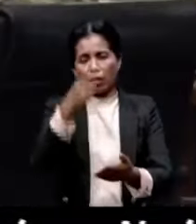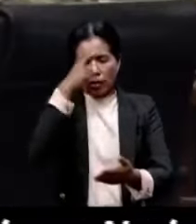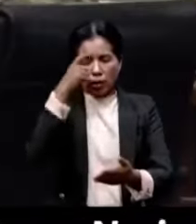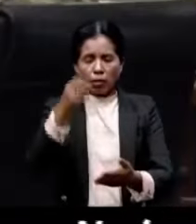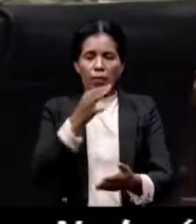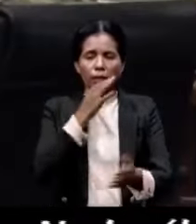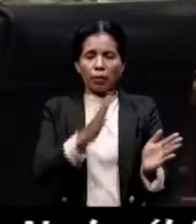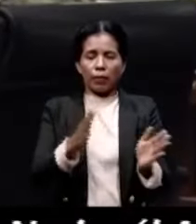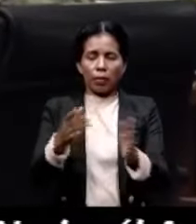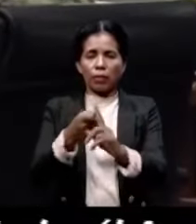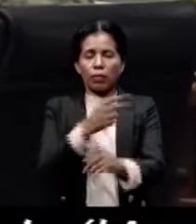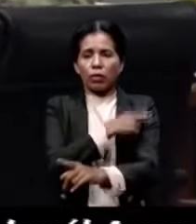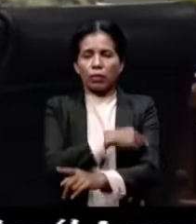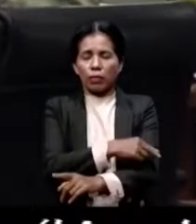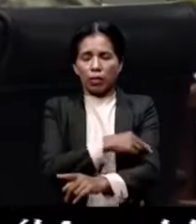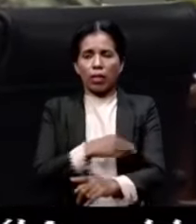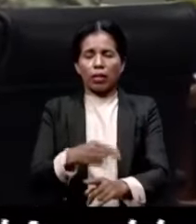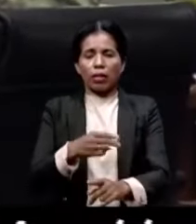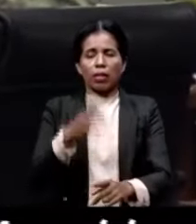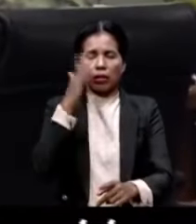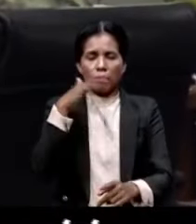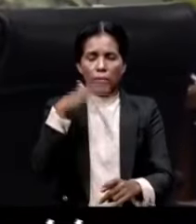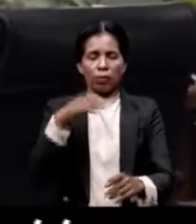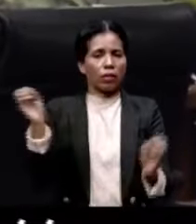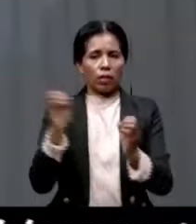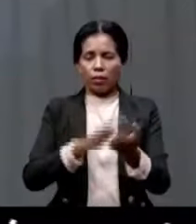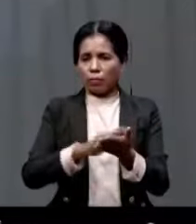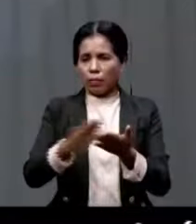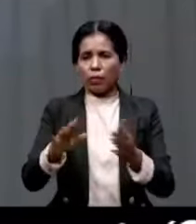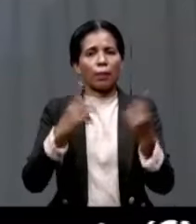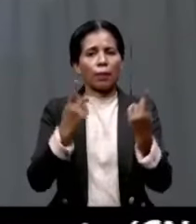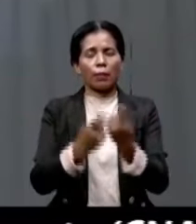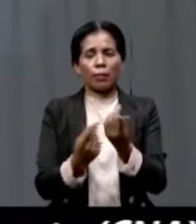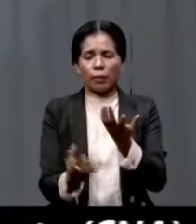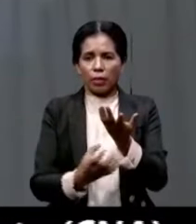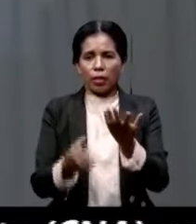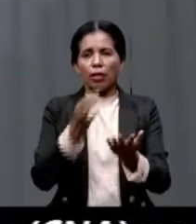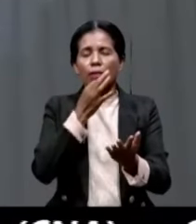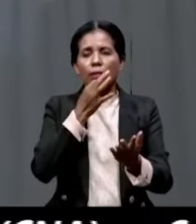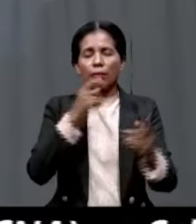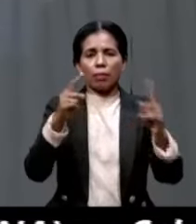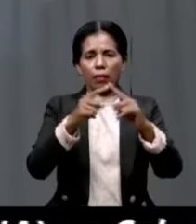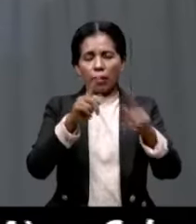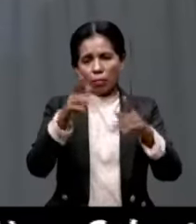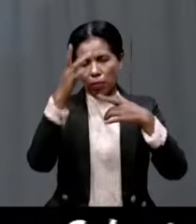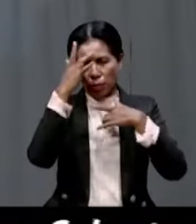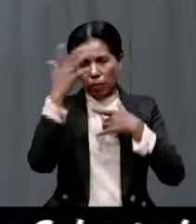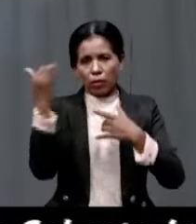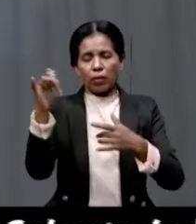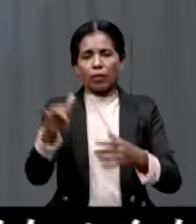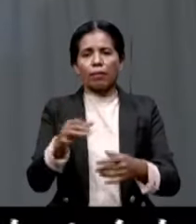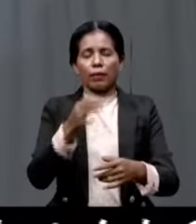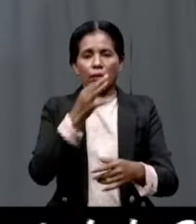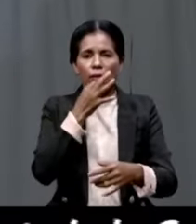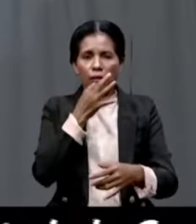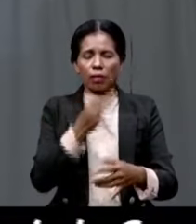nebe perpara hus centro saúde ne Singona no laiziene kompanya nebe makteng hahan ba pasiente sira hahan